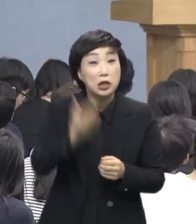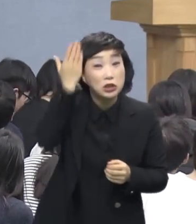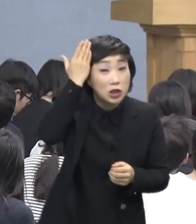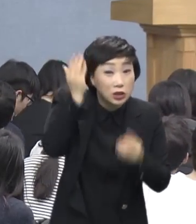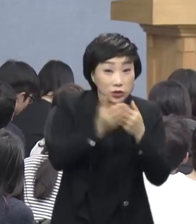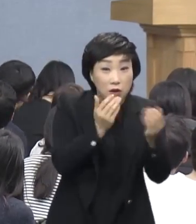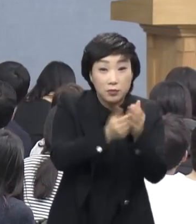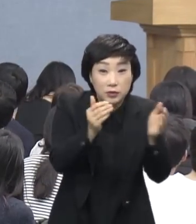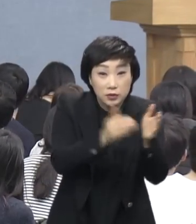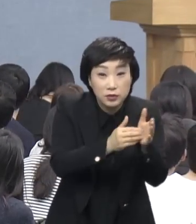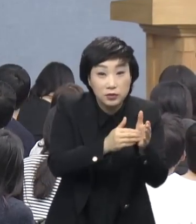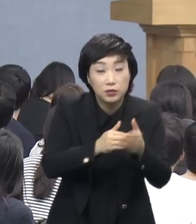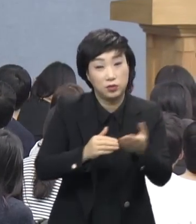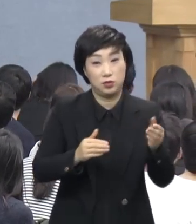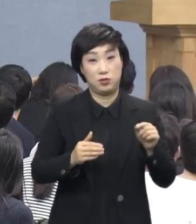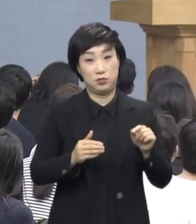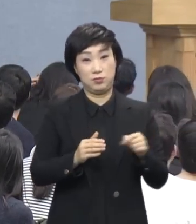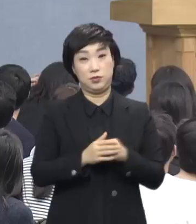때문에